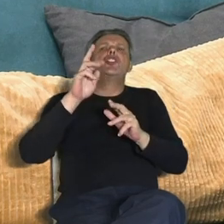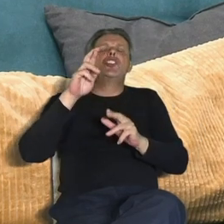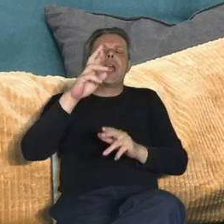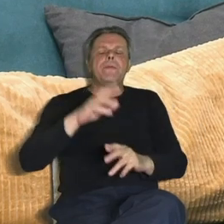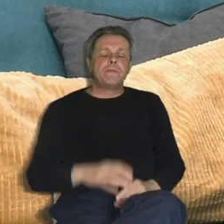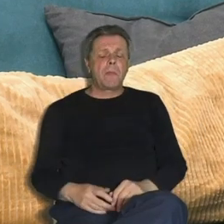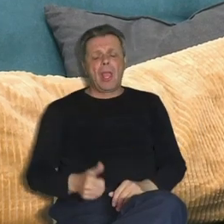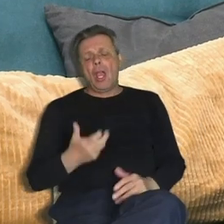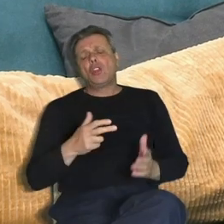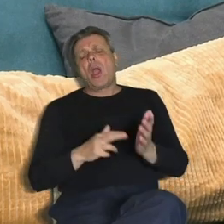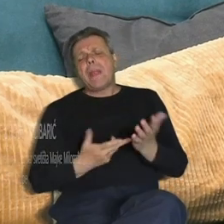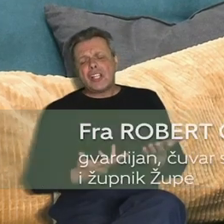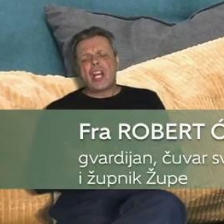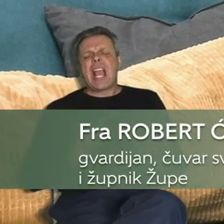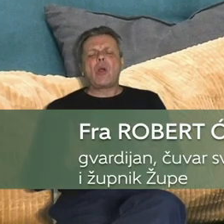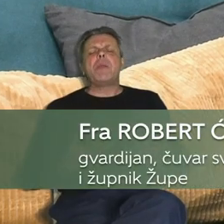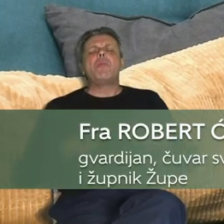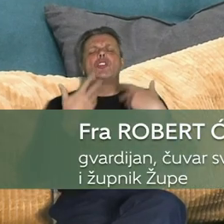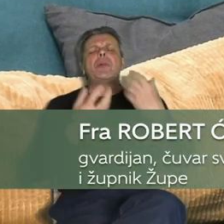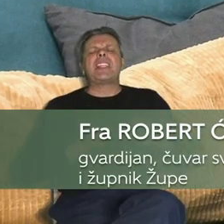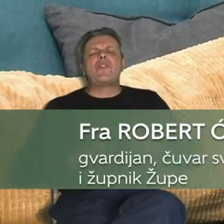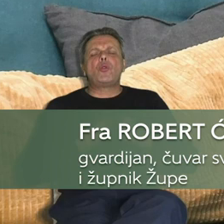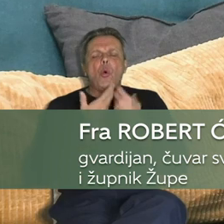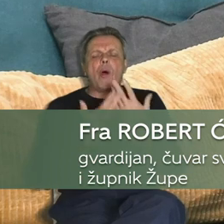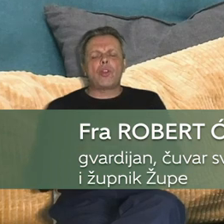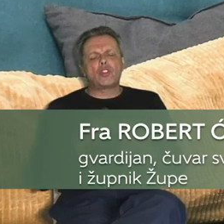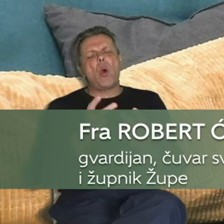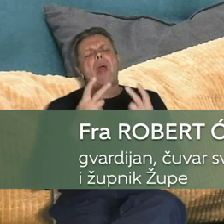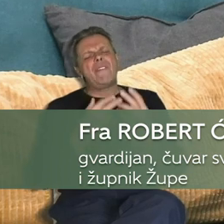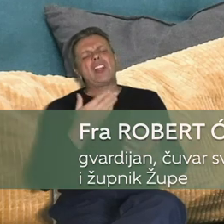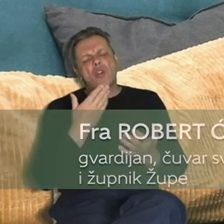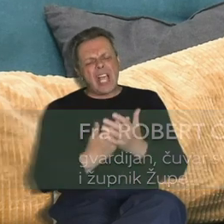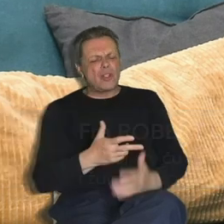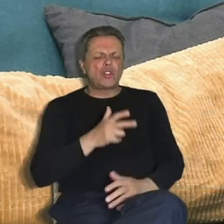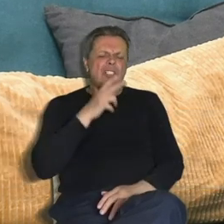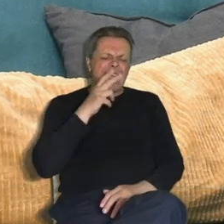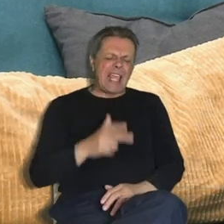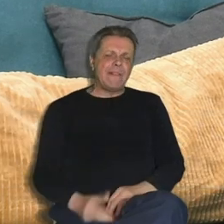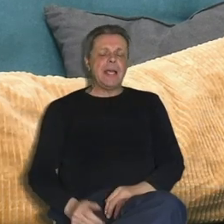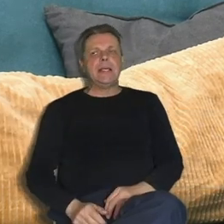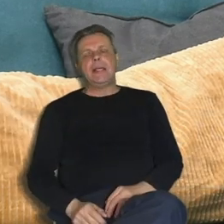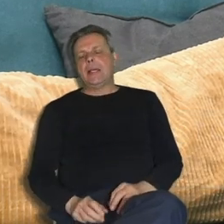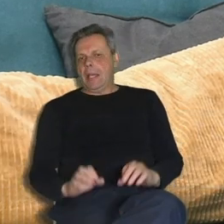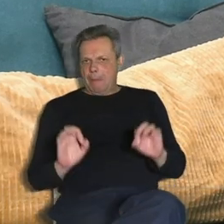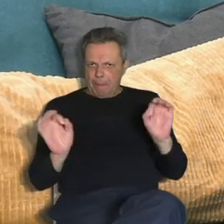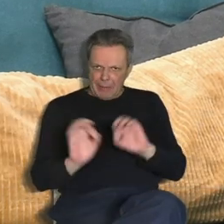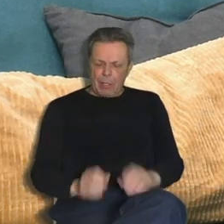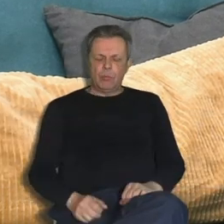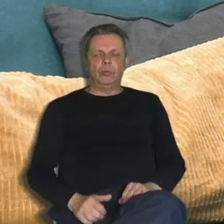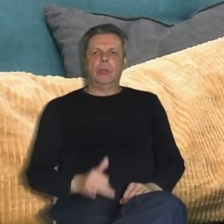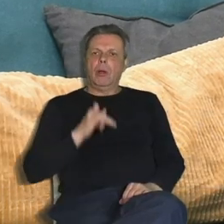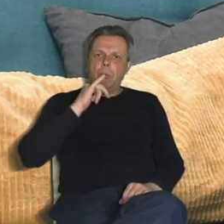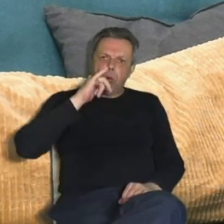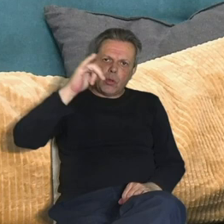jedan od načina kako čovjek duhovnost može izgrađivati. Jer hodočašće, zašto je ono važno? Zato što zahtjeva, imate vrijeme pripreme, imate vrijeme